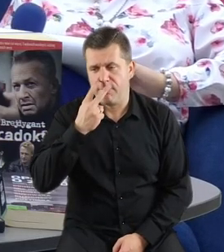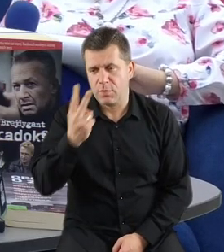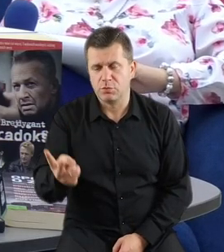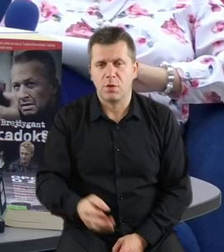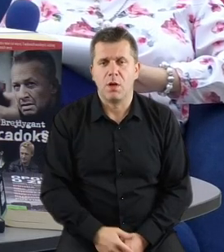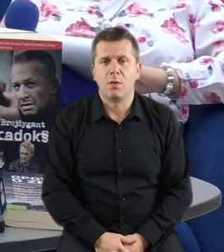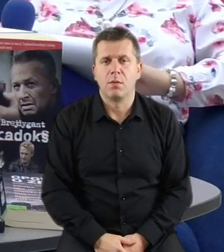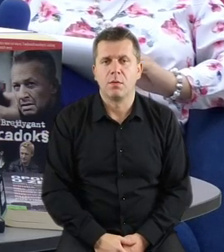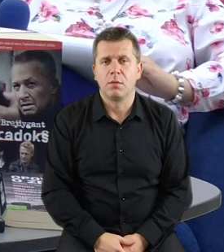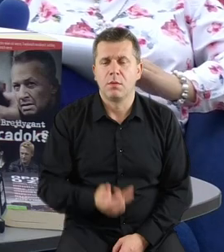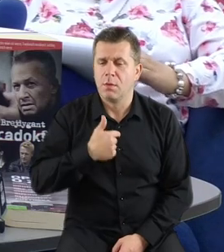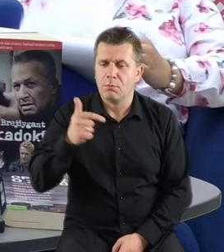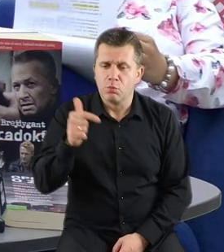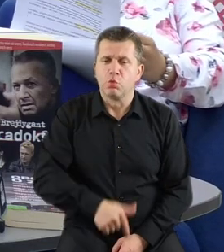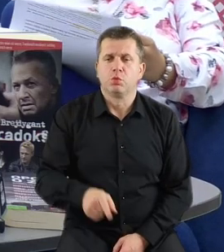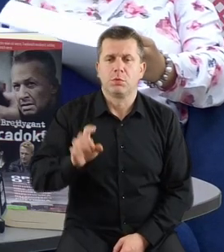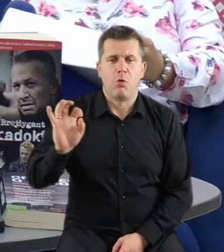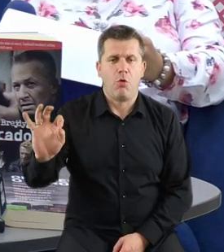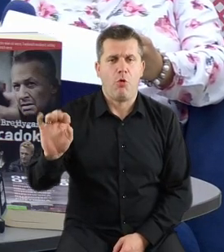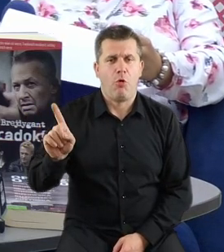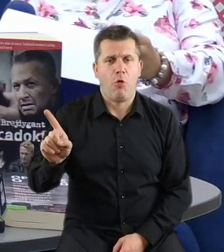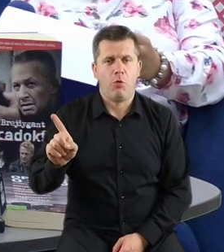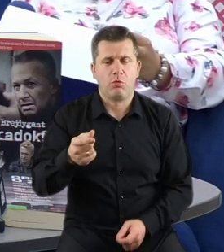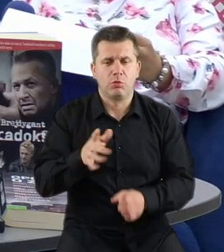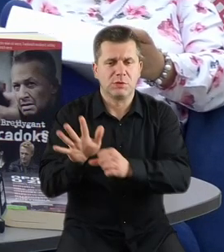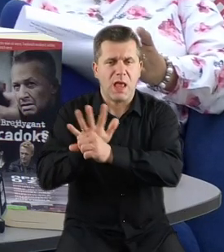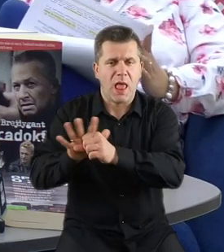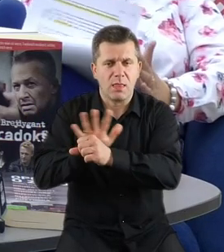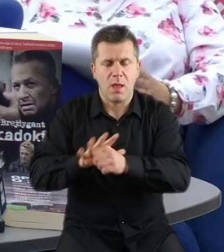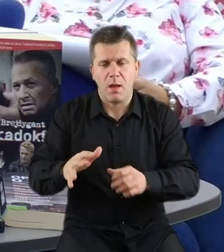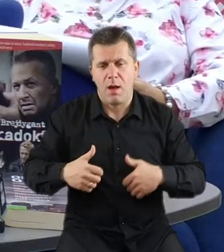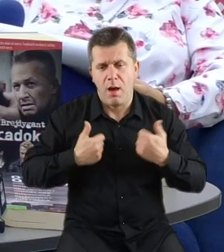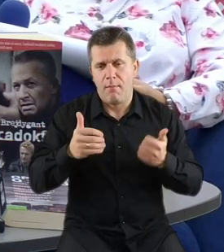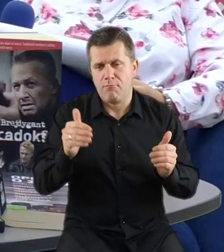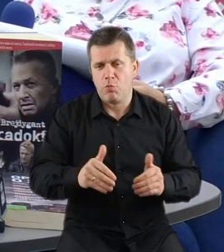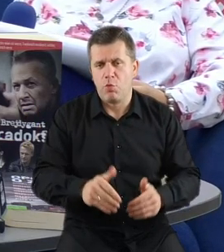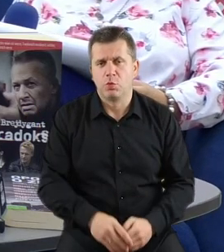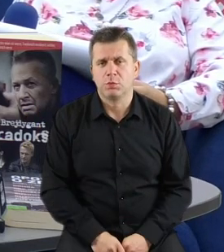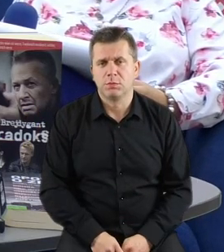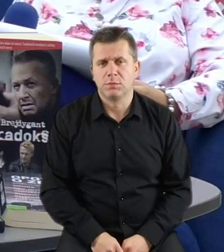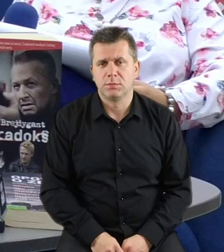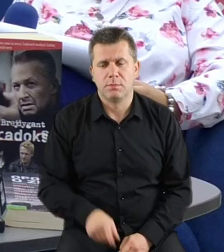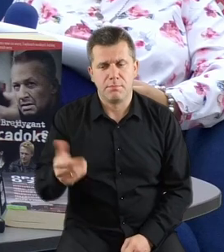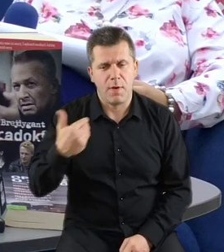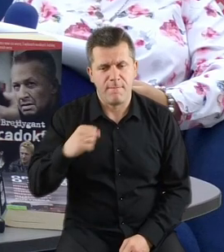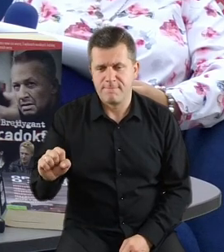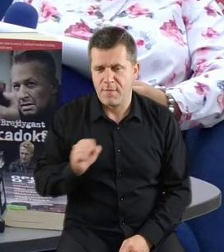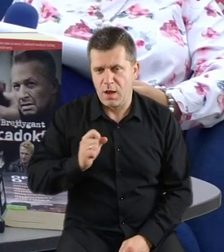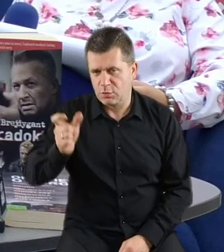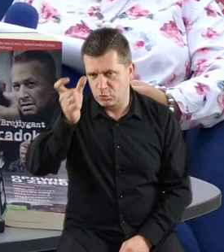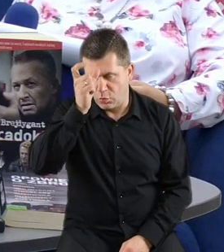jak musiał być on zaszantażowany, żeby móc, będąc fajnym